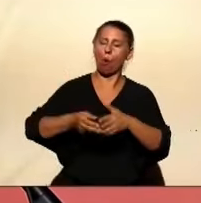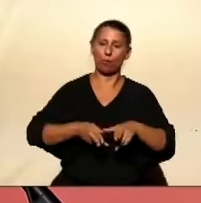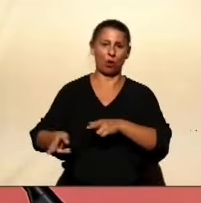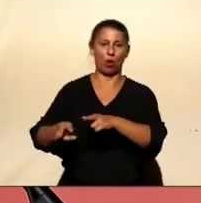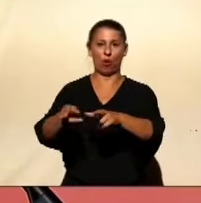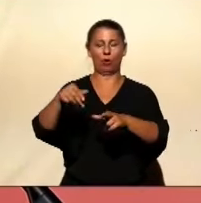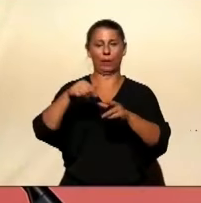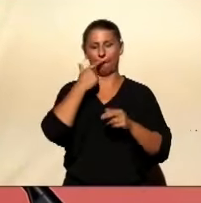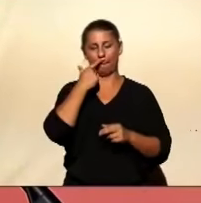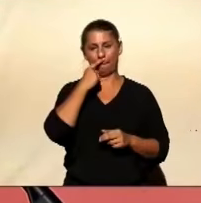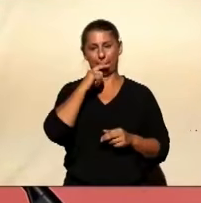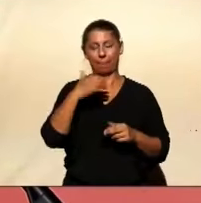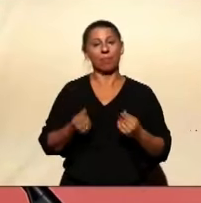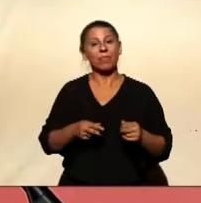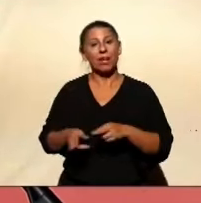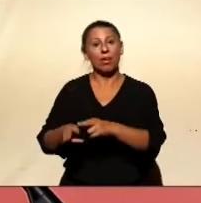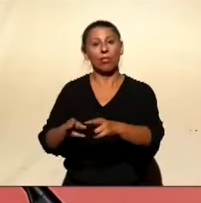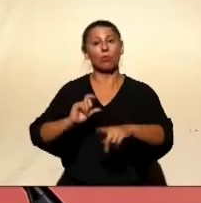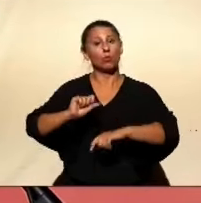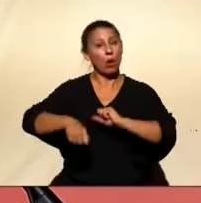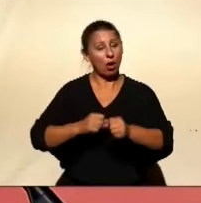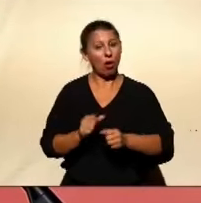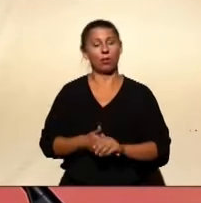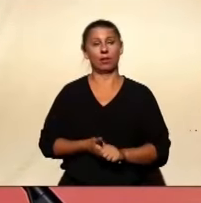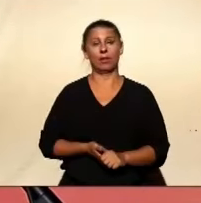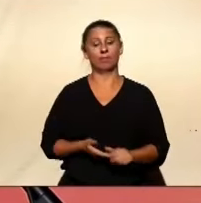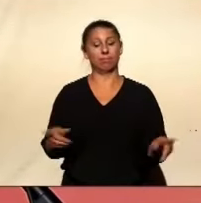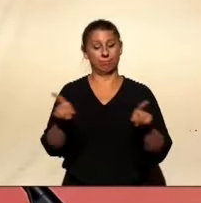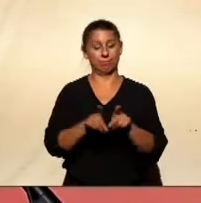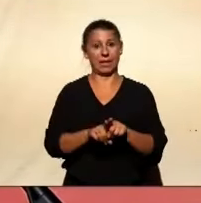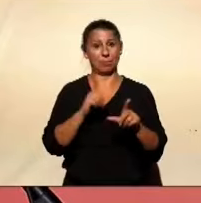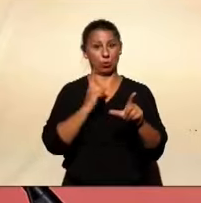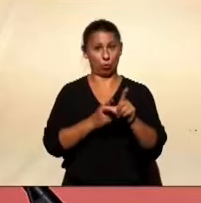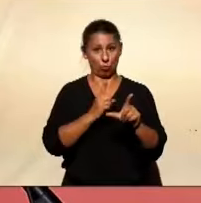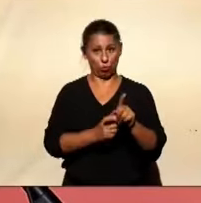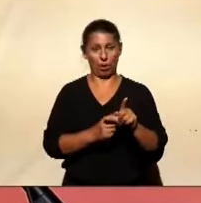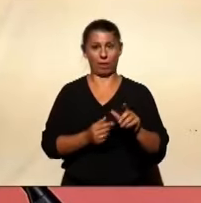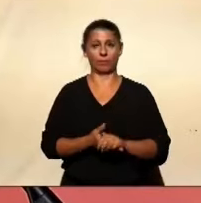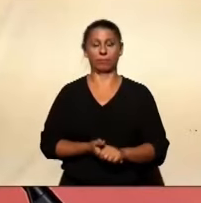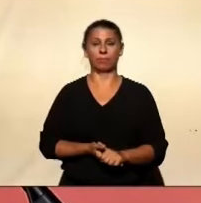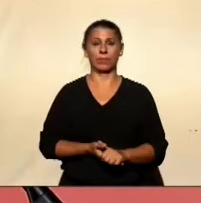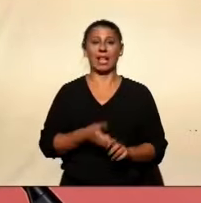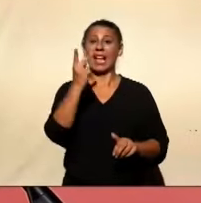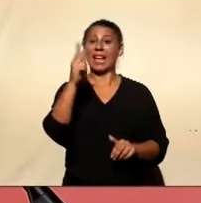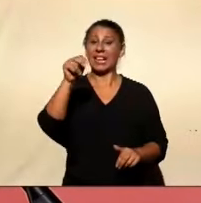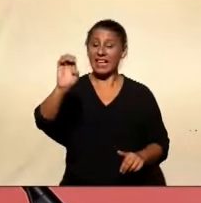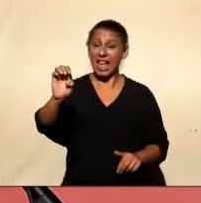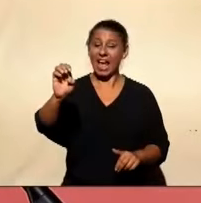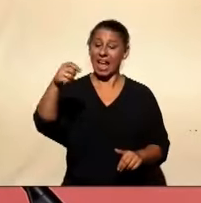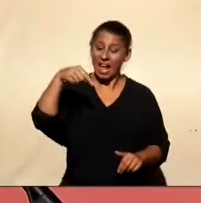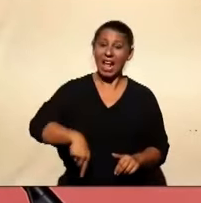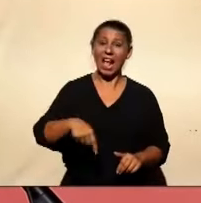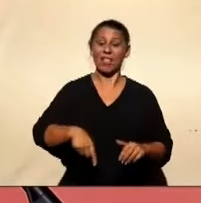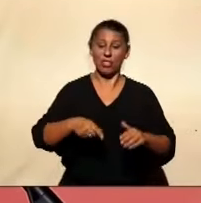τόπου. Είναι ο δρόμος του αγώνα με το ΚΚΕ, με την ΚΝΕ. Εδώ είναι